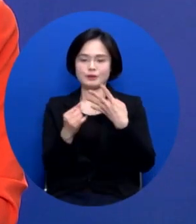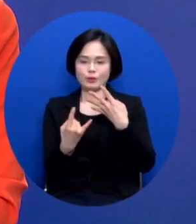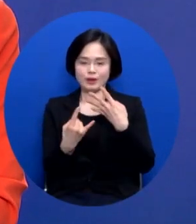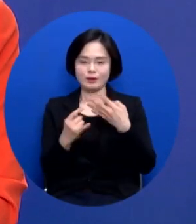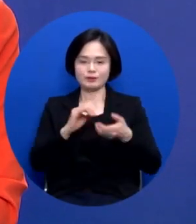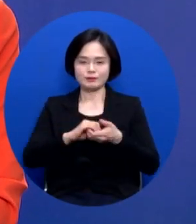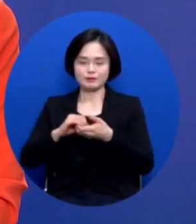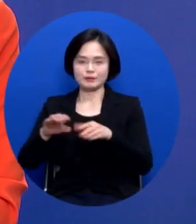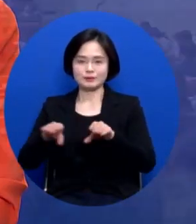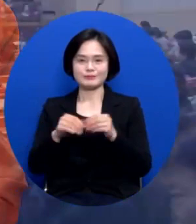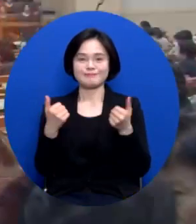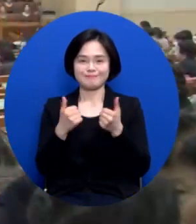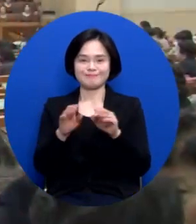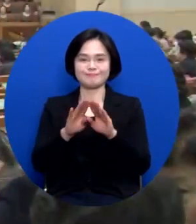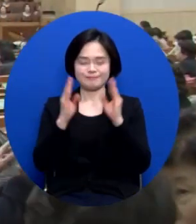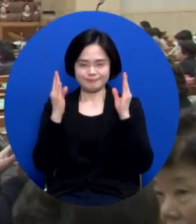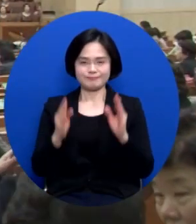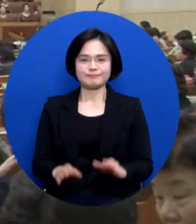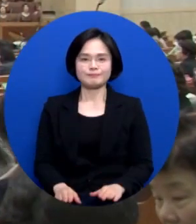개최했습니다.